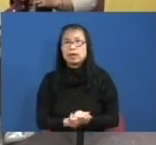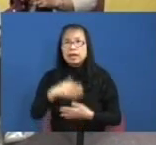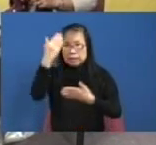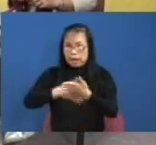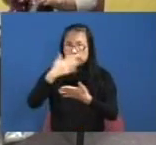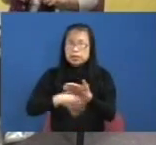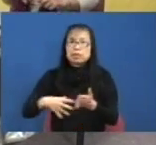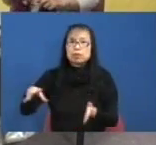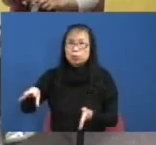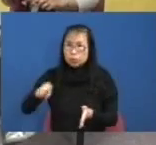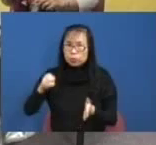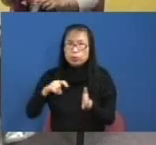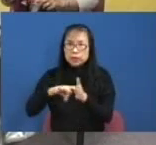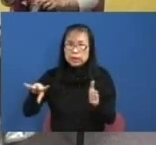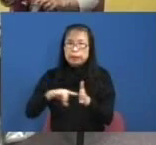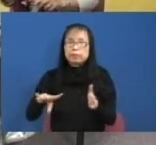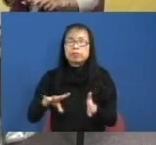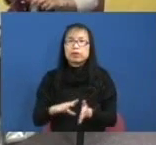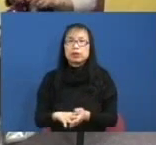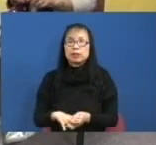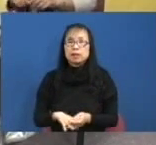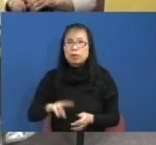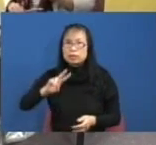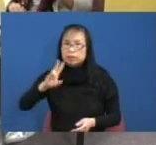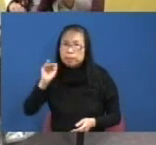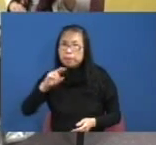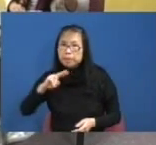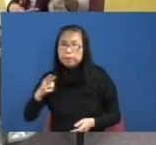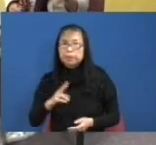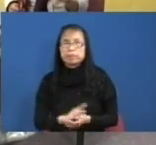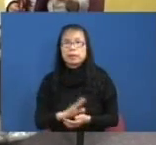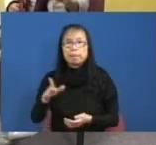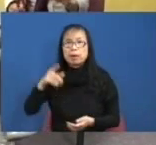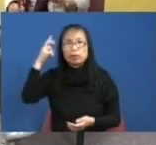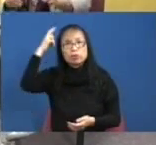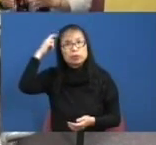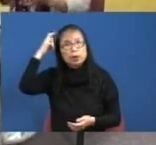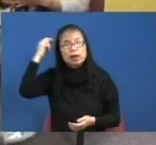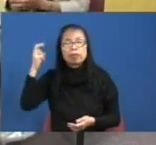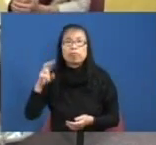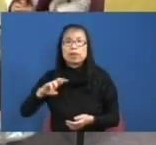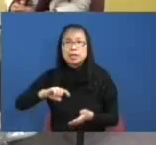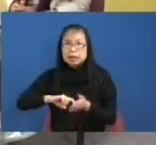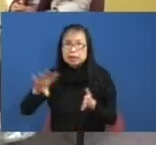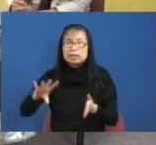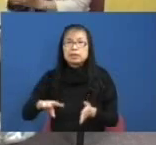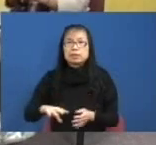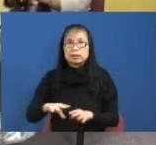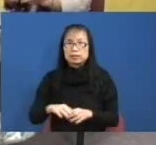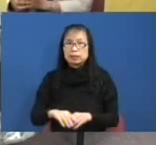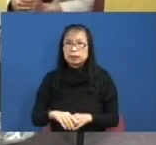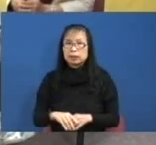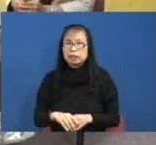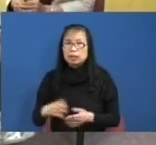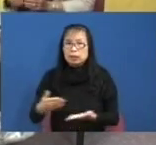電，或者啲減少用電資源變相咧，我哋就未必需要咁多核電嘅即係消耗啊，亦都未必話